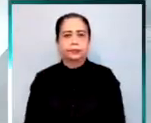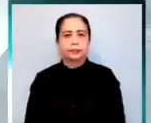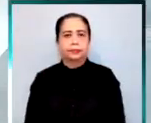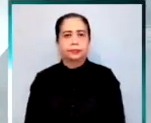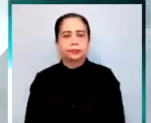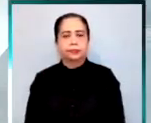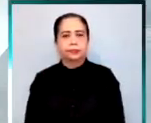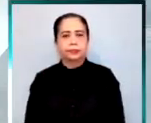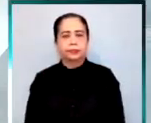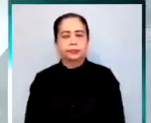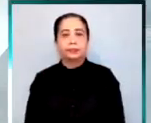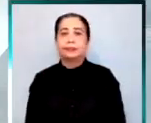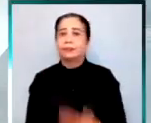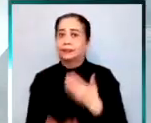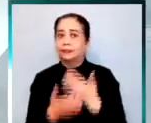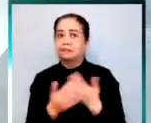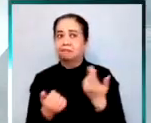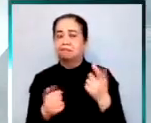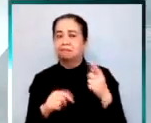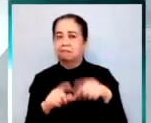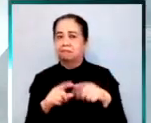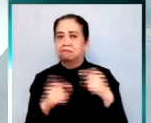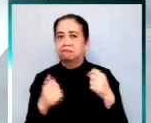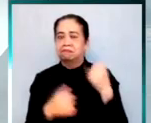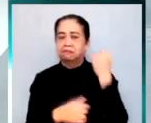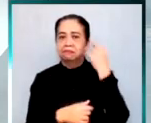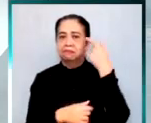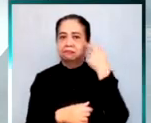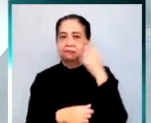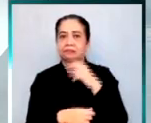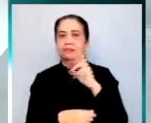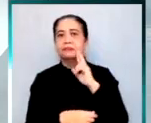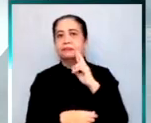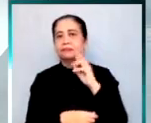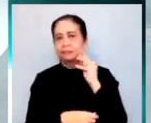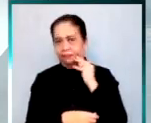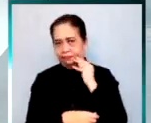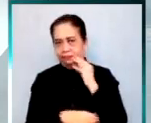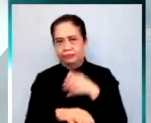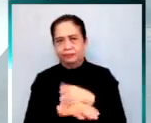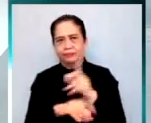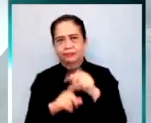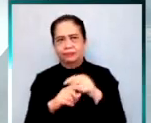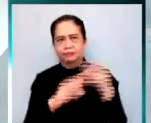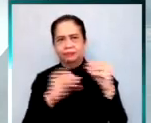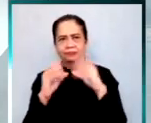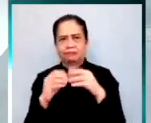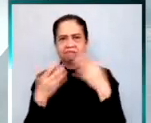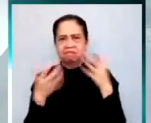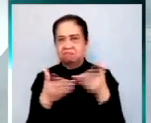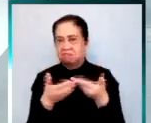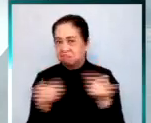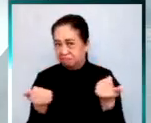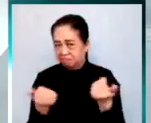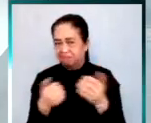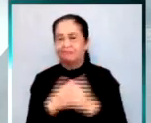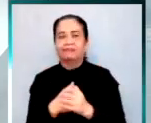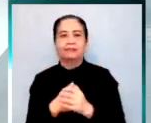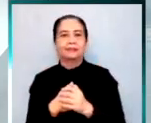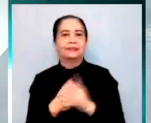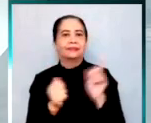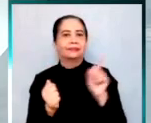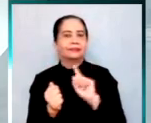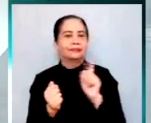In good terms daw, sina Jerry Gonzalez at Rabia Mateo, matapos mapabalitang naghiwalay na. Ang kinabibilangan